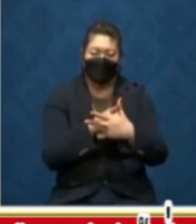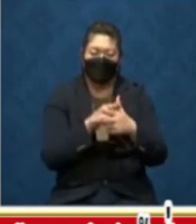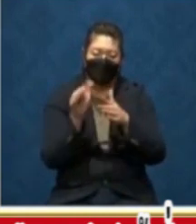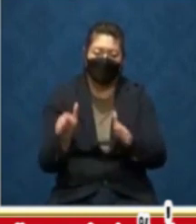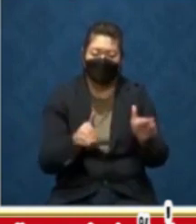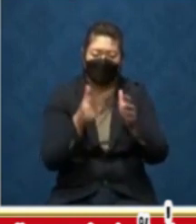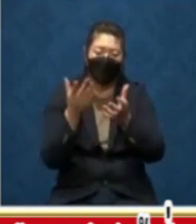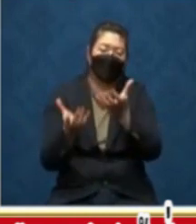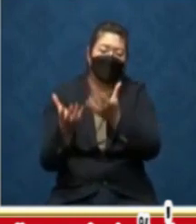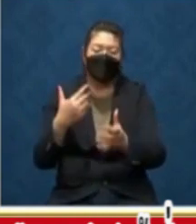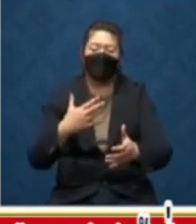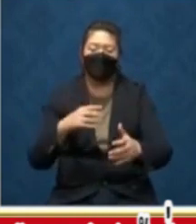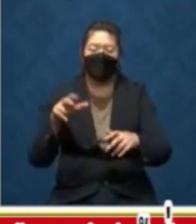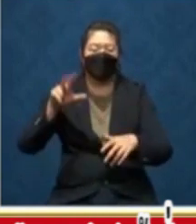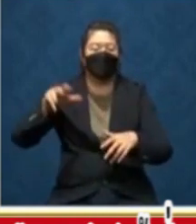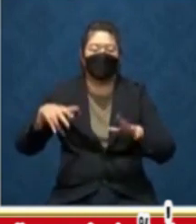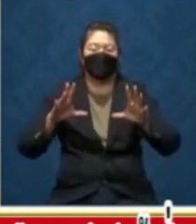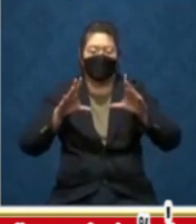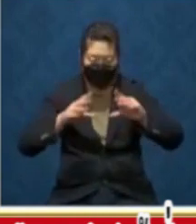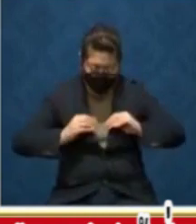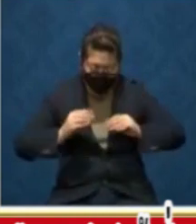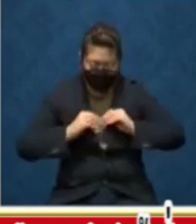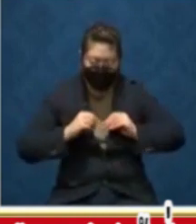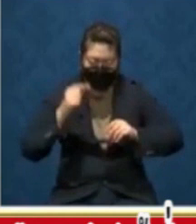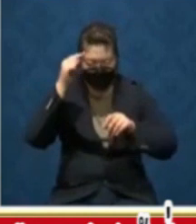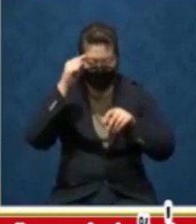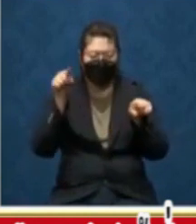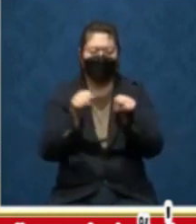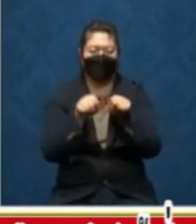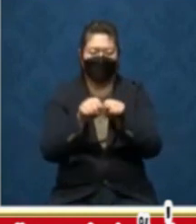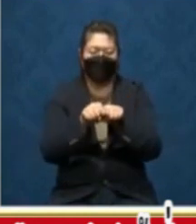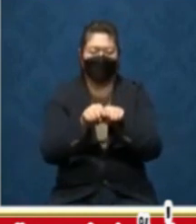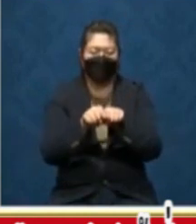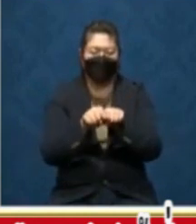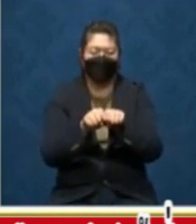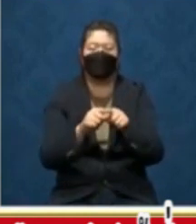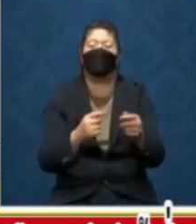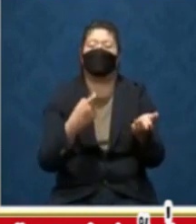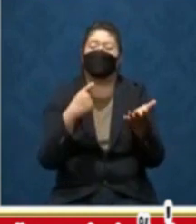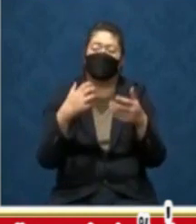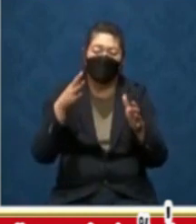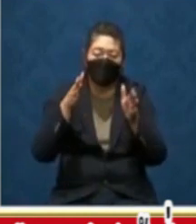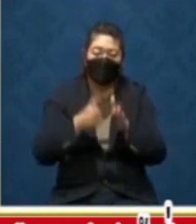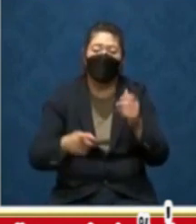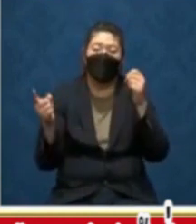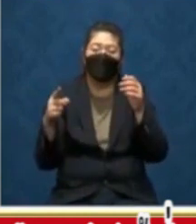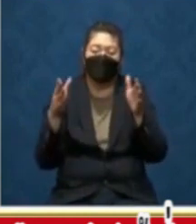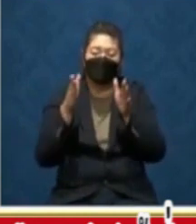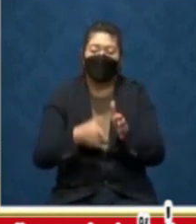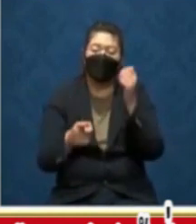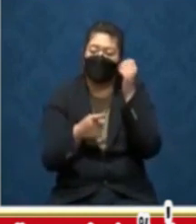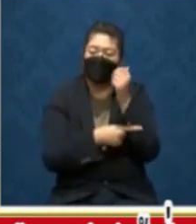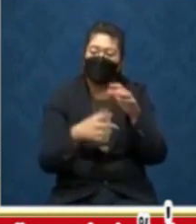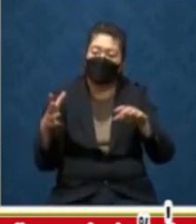ปฏิรูปกระบวนการยุติธรรมเราเห็นด้วยอย่างยิ่งการปล่อยหรือการปล่อยนักโทษทางเมืองเห็นว่าอย่าง